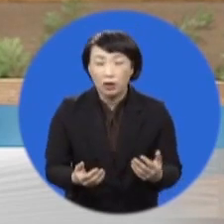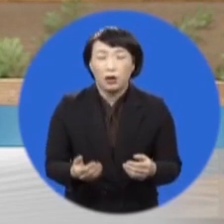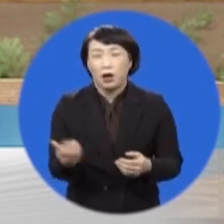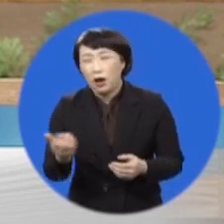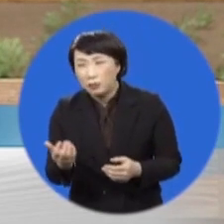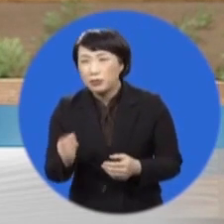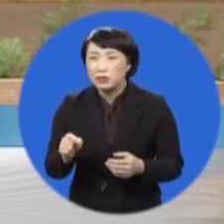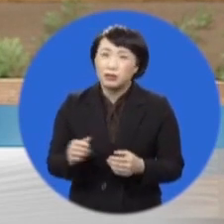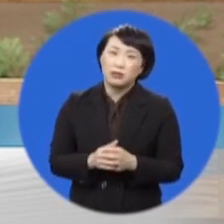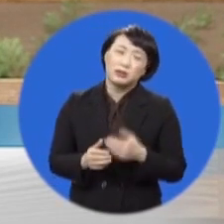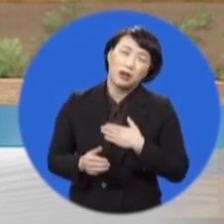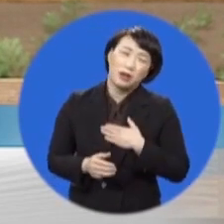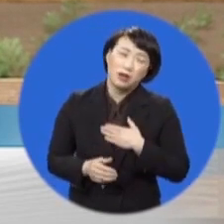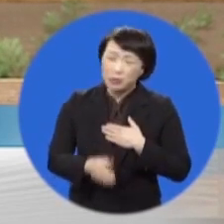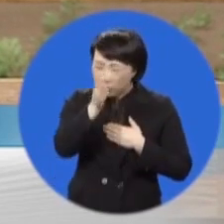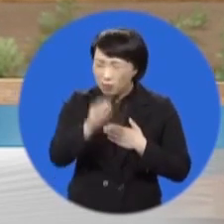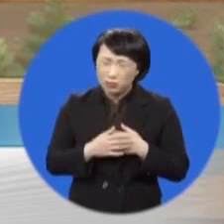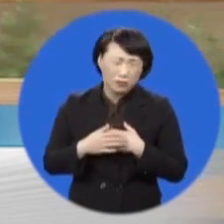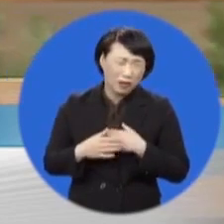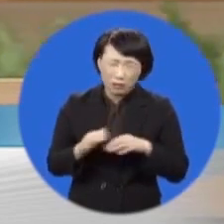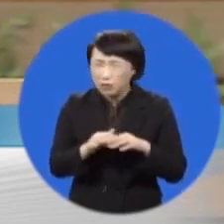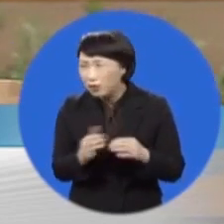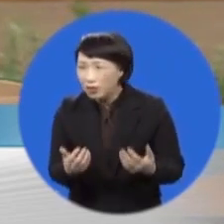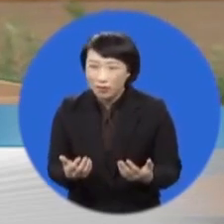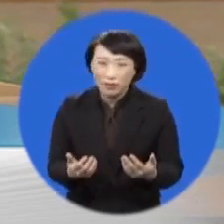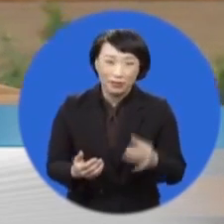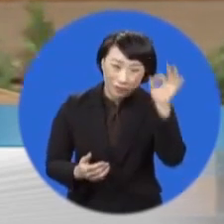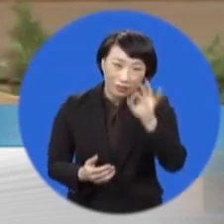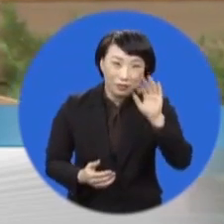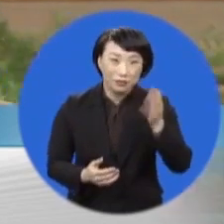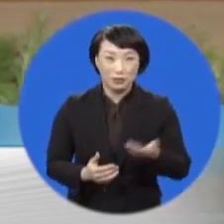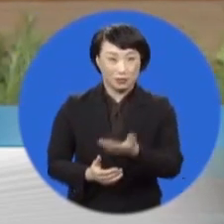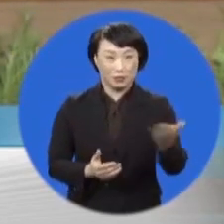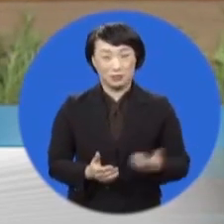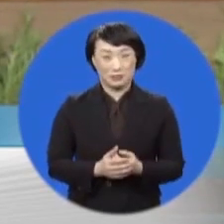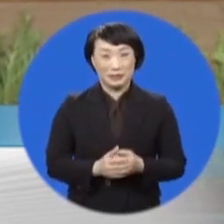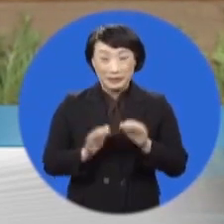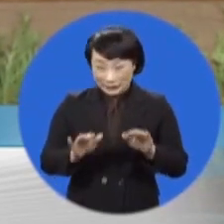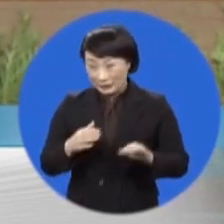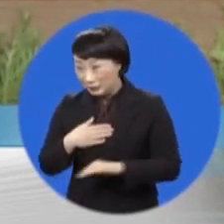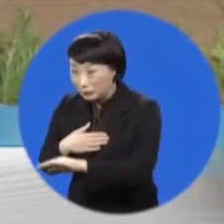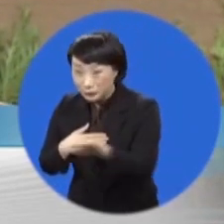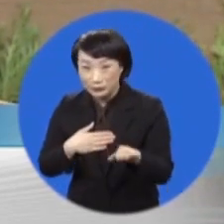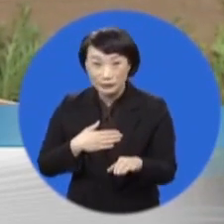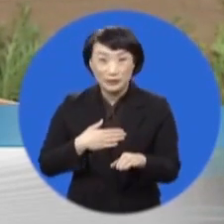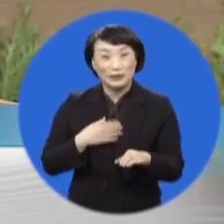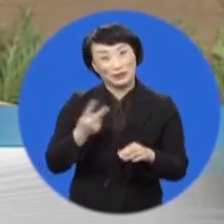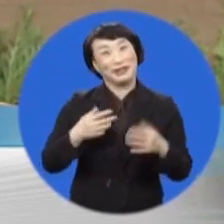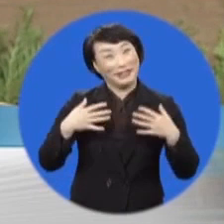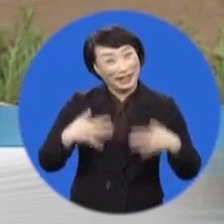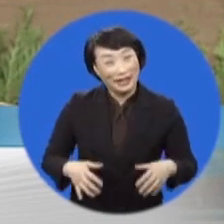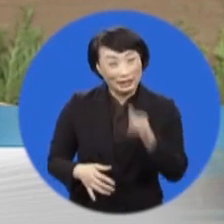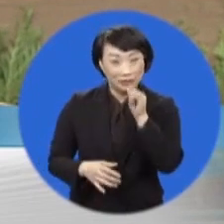아톰 의 사실에 탓으로 해서 보사 날까 여러분 그런데 우리는 얼마나 또 연약한